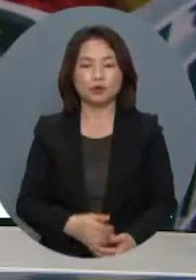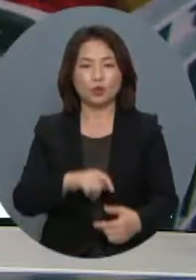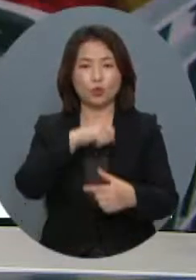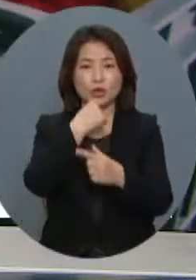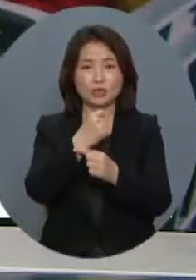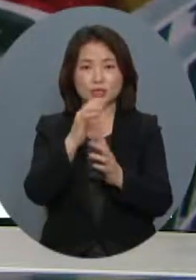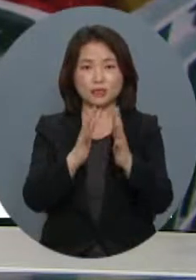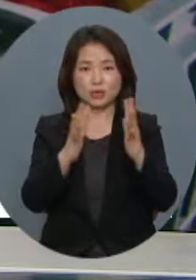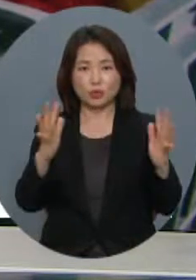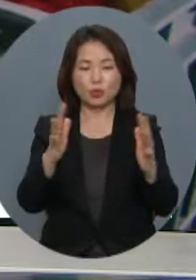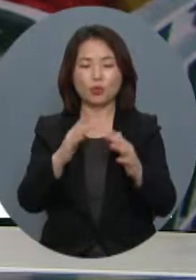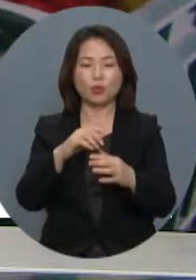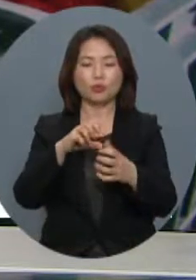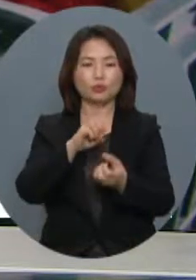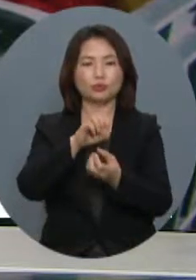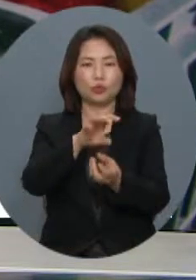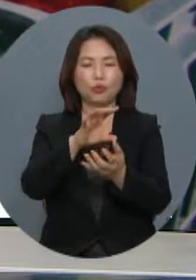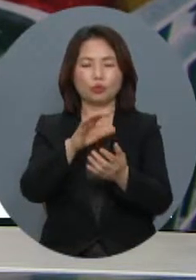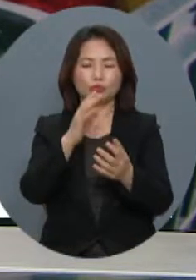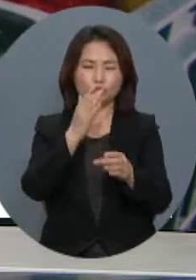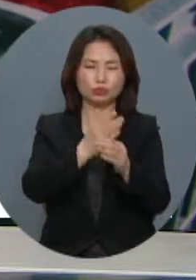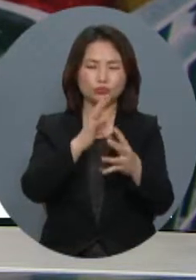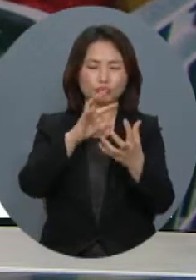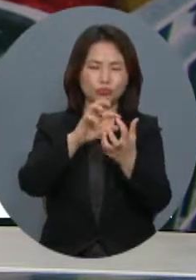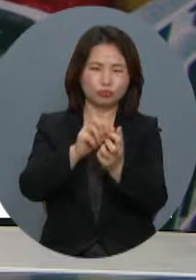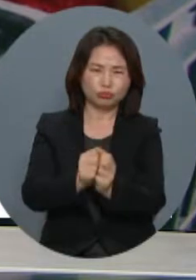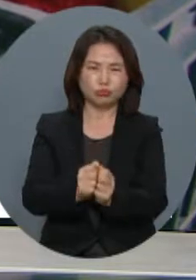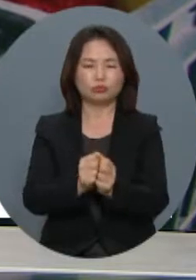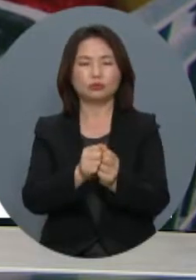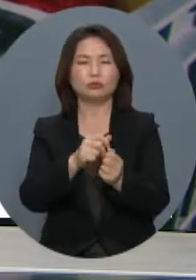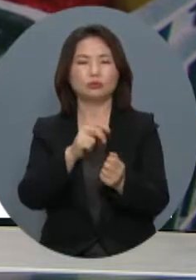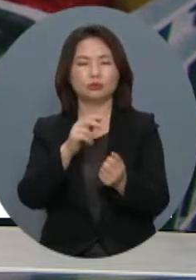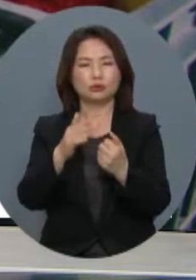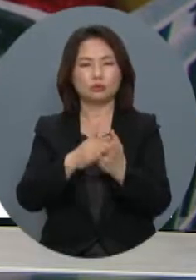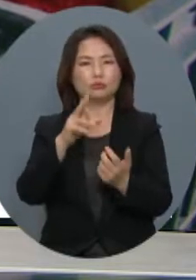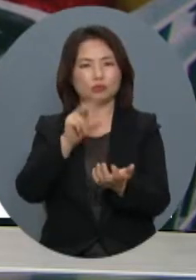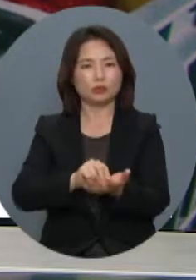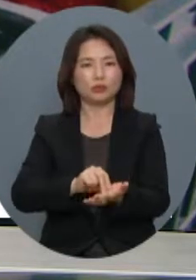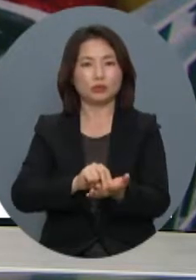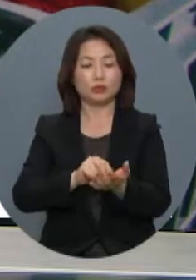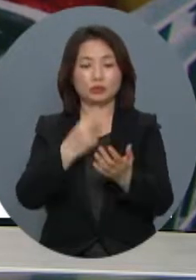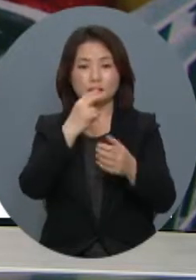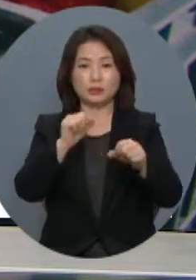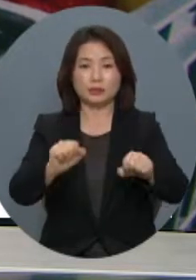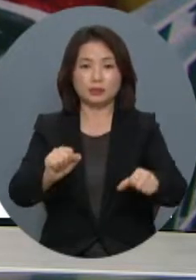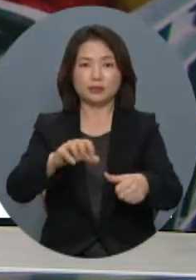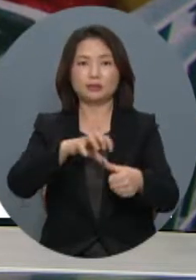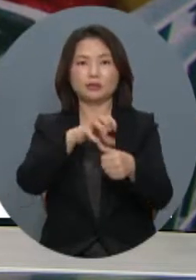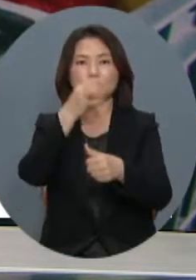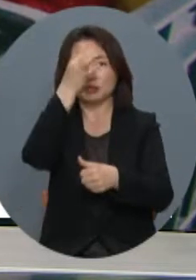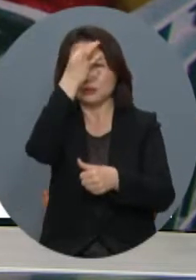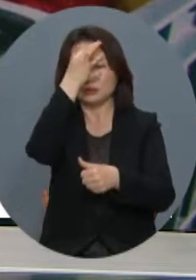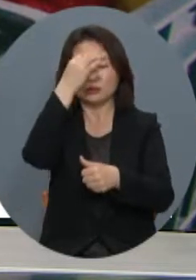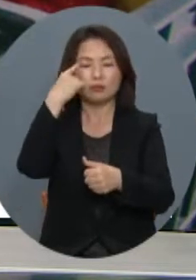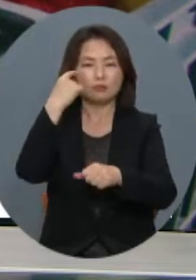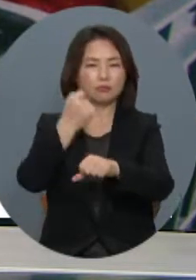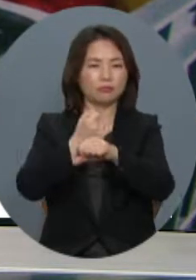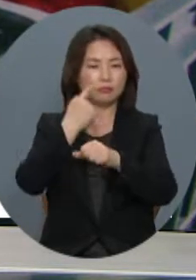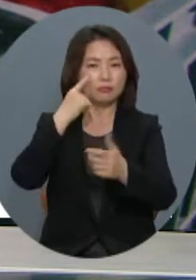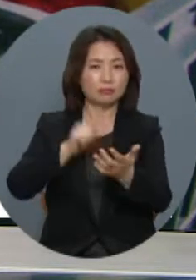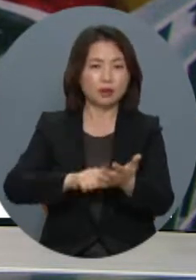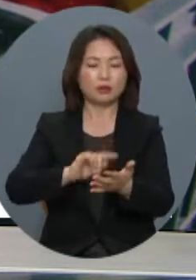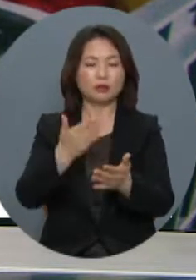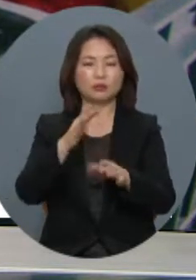과일이나 채소는 유통 과정에서 상하거나 물러지는 게 큰 문제인데요. 신선도를 유지해주는 기술이 잇따라